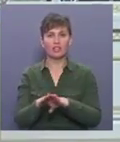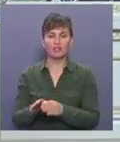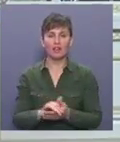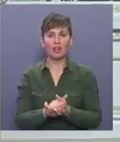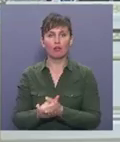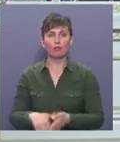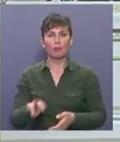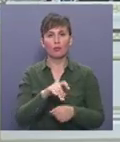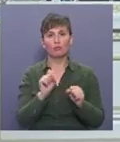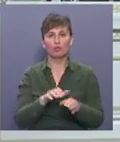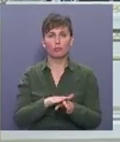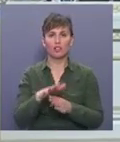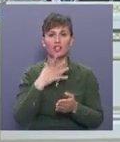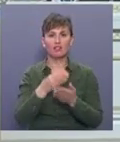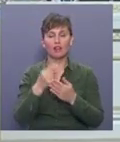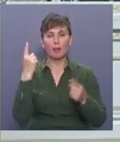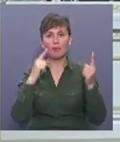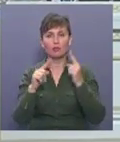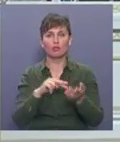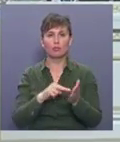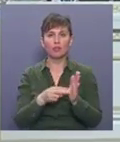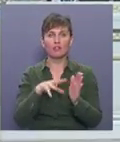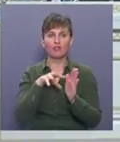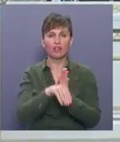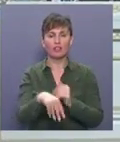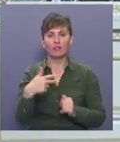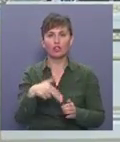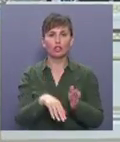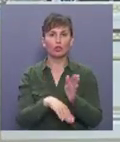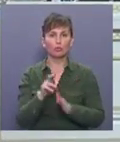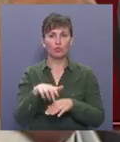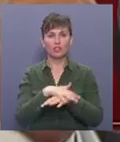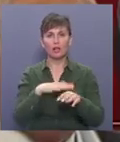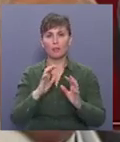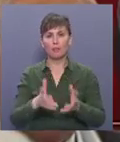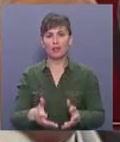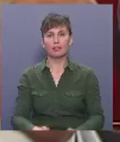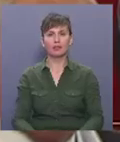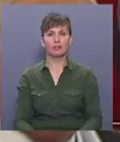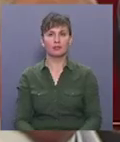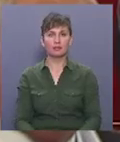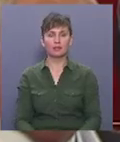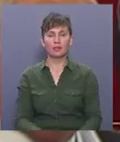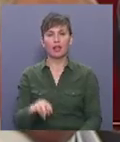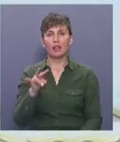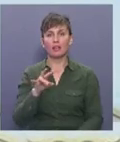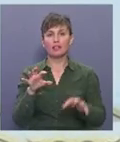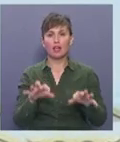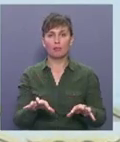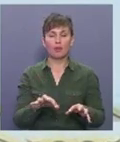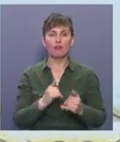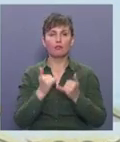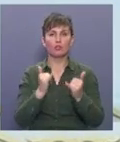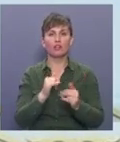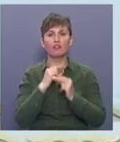мы сможем реализовать свои амбициозные планы – войти в тридцатку лучших стран мира. Назарбаев уделил особое